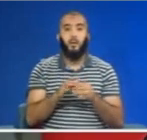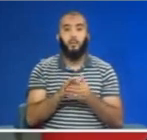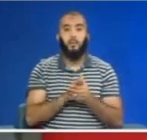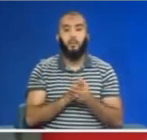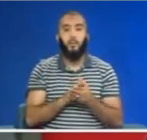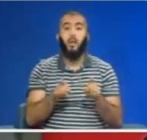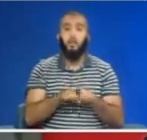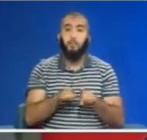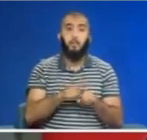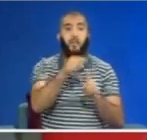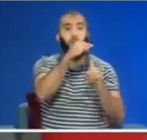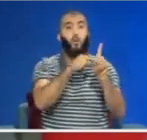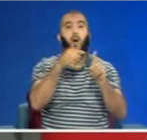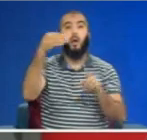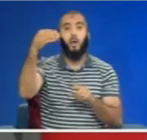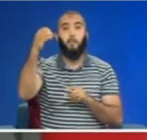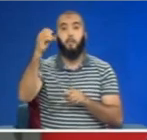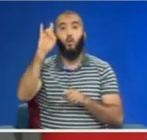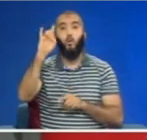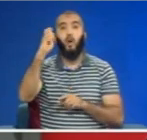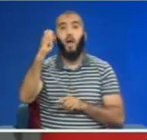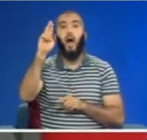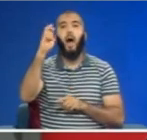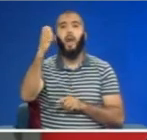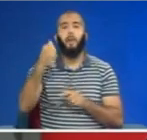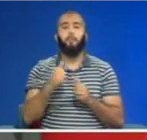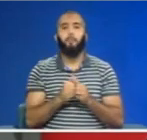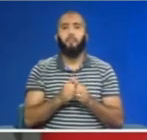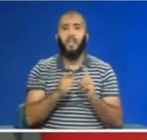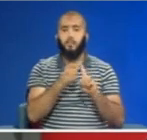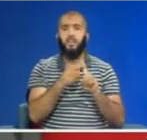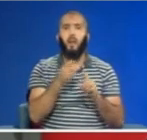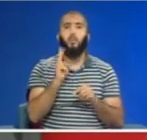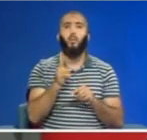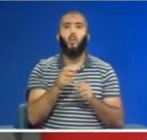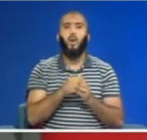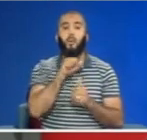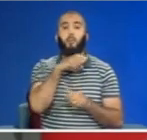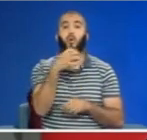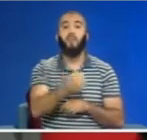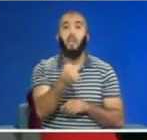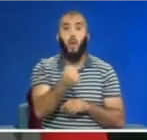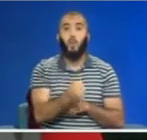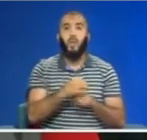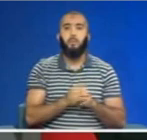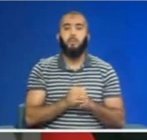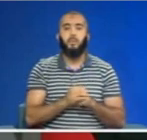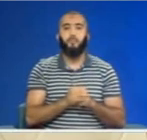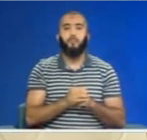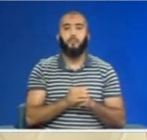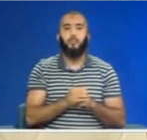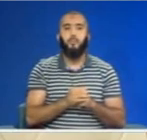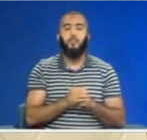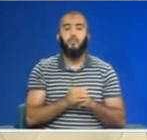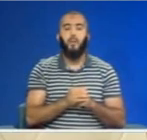الهجرة، محطة التأريخ. نعم. تأريخ بالهجرة. نعم. عندما اجتمع سيدنا عمر رضي